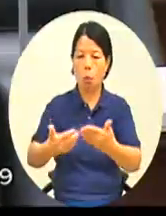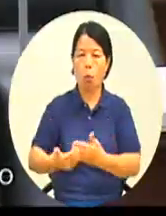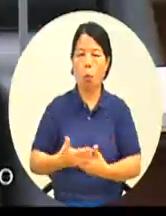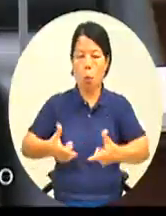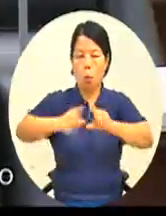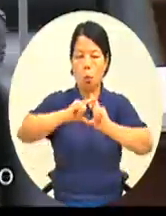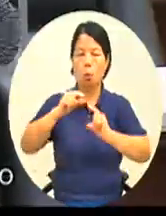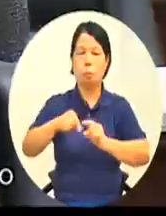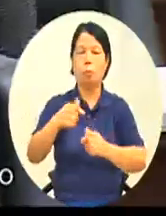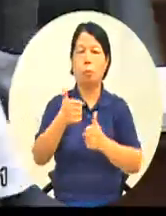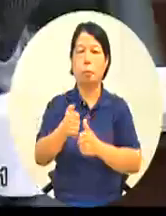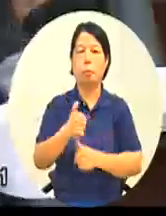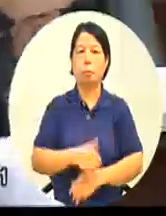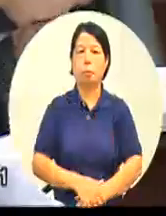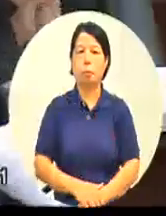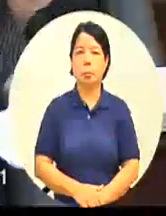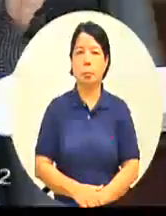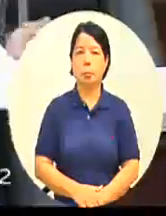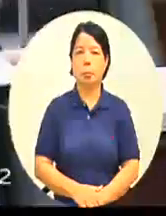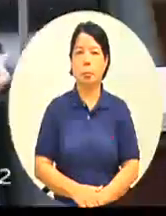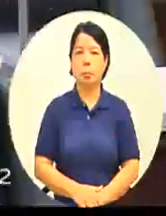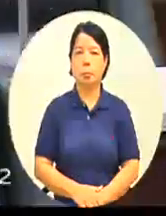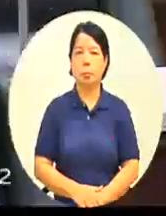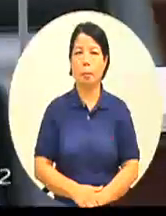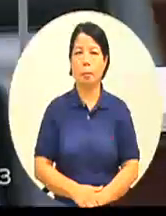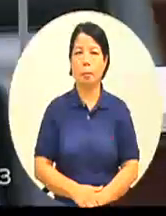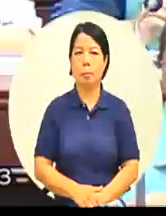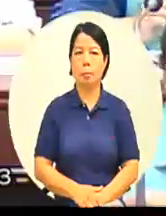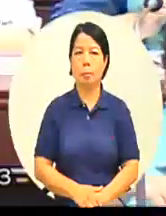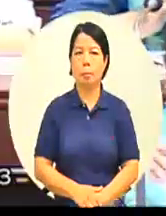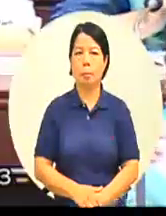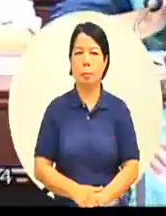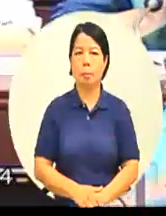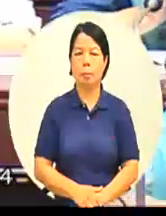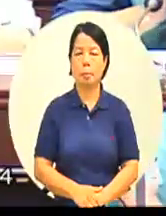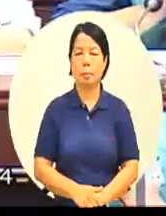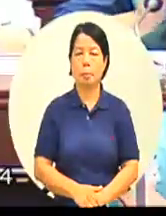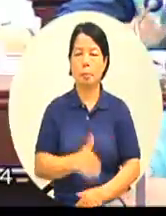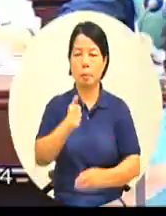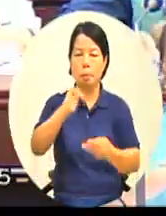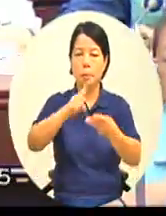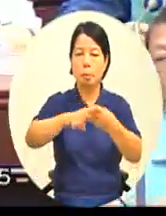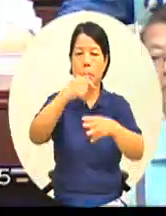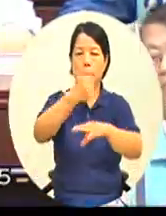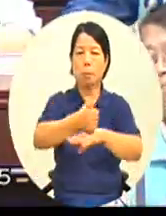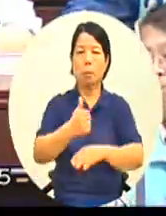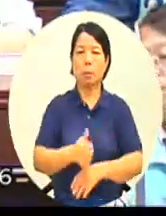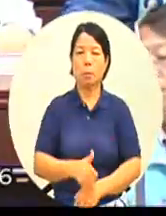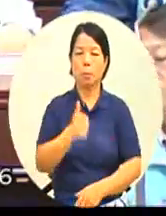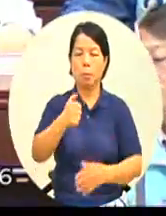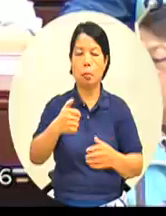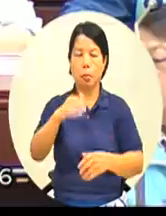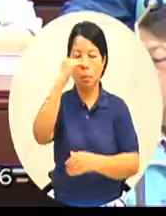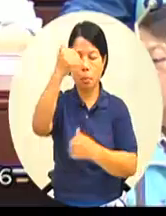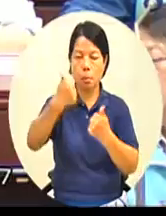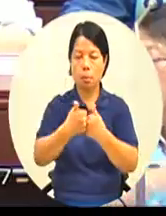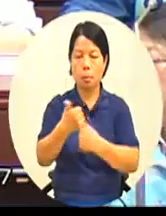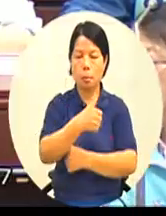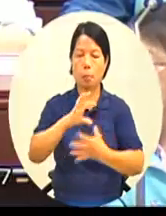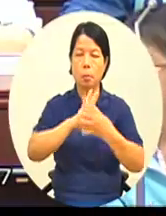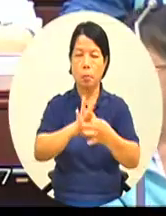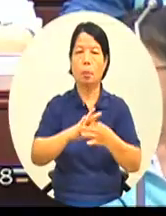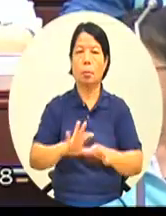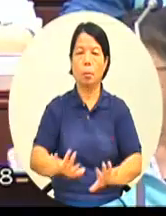谢。 来，请姚局长答复。 谢谢主席，谢谢高议员的关心哈。我